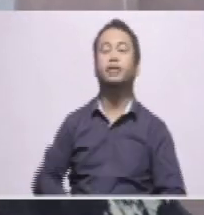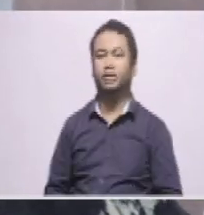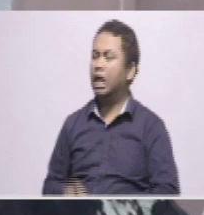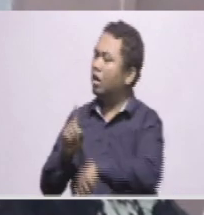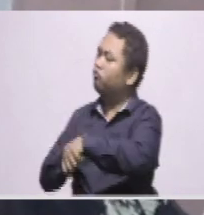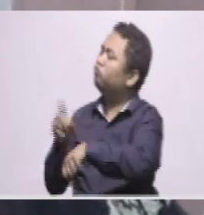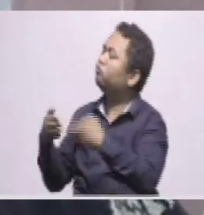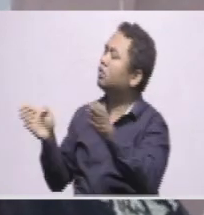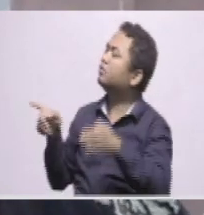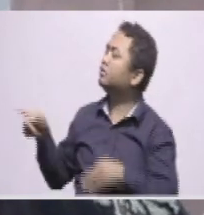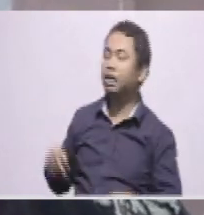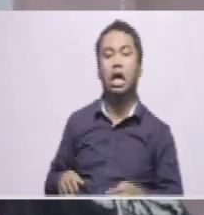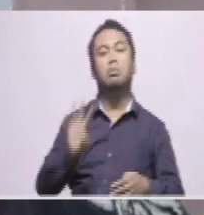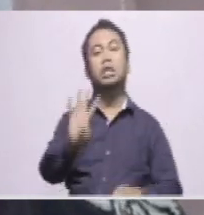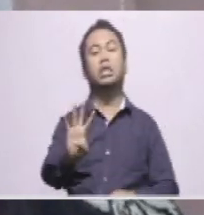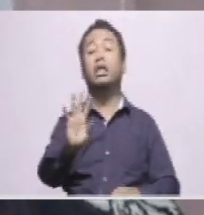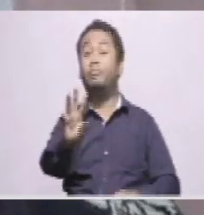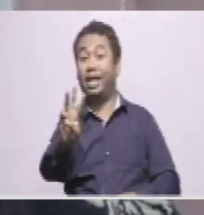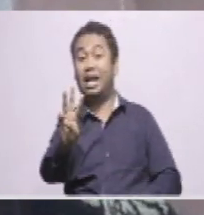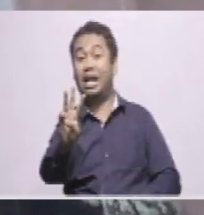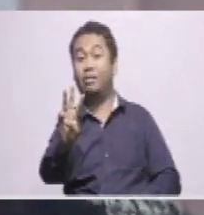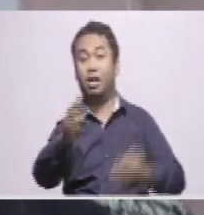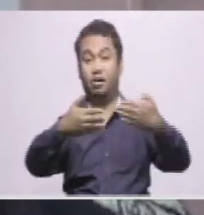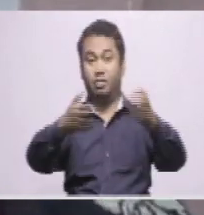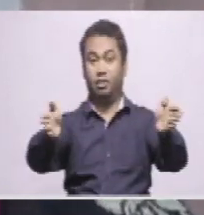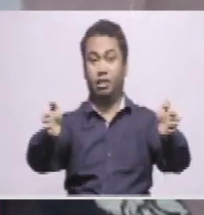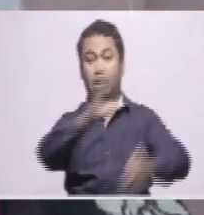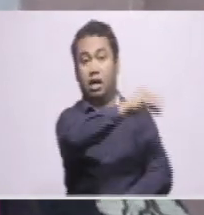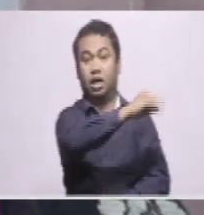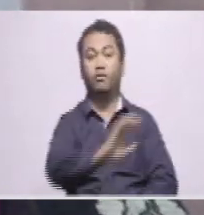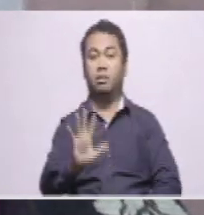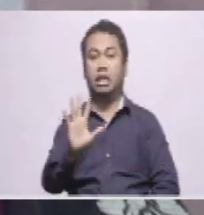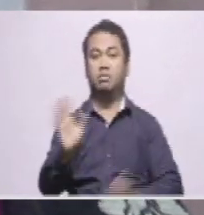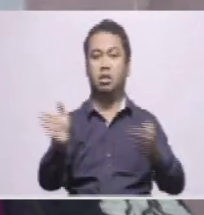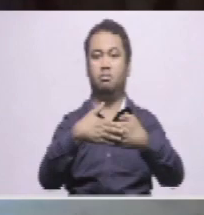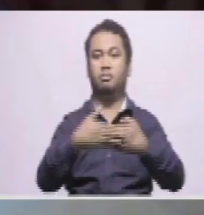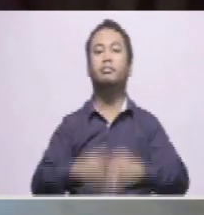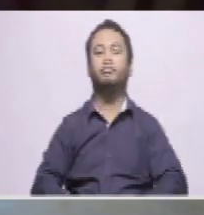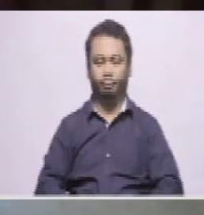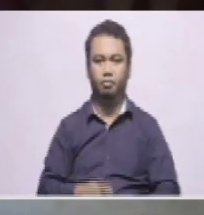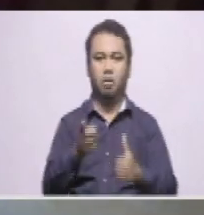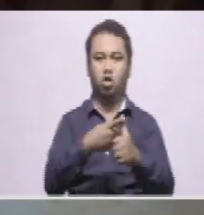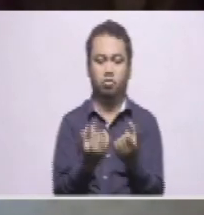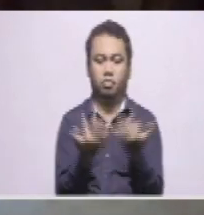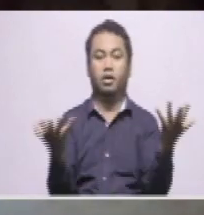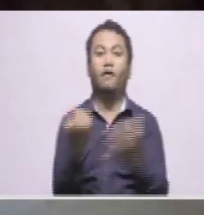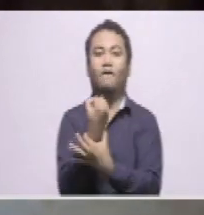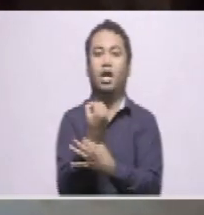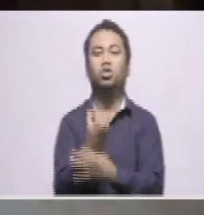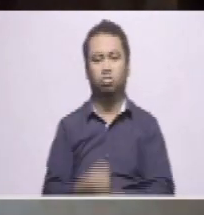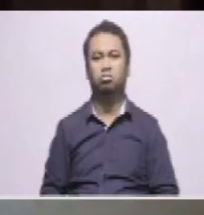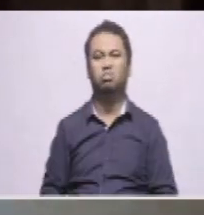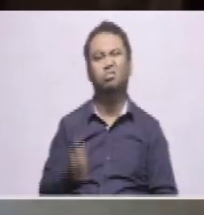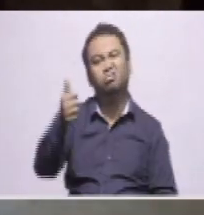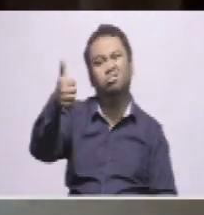ora maraina izahay a ary mikatona amin'ny 5 ora hariva dia manomboka ny fanisana vato. Tsikaritra ny mbola nahavitsy ny mpifidy